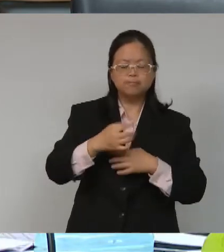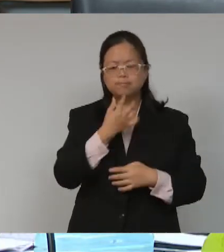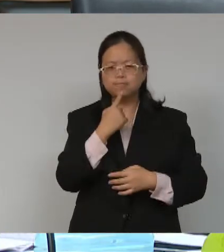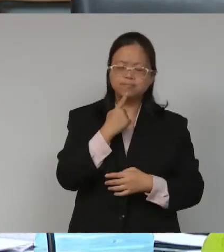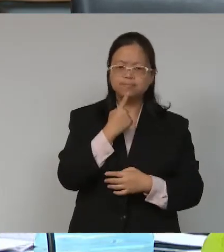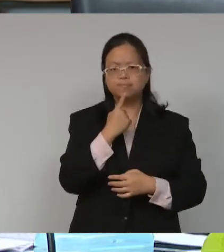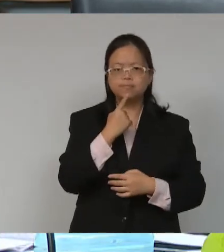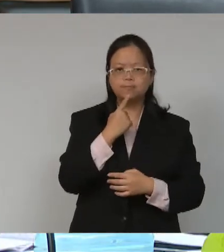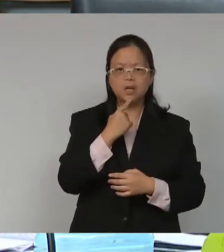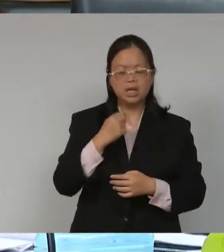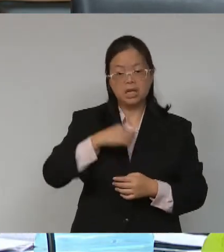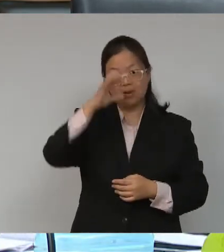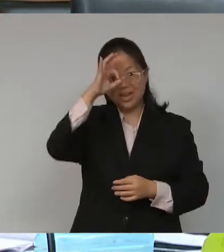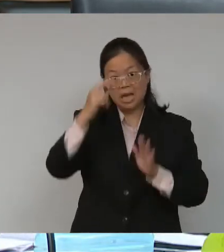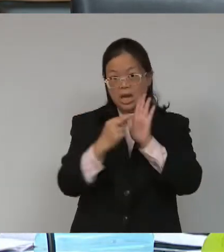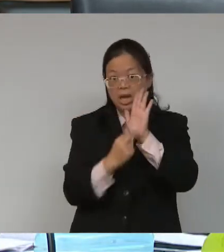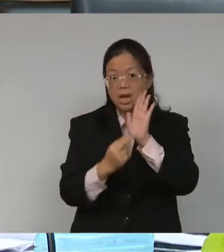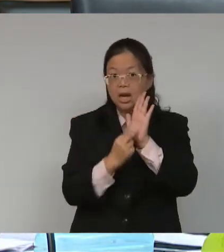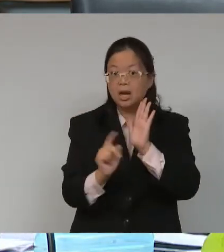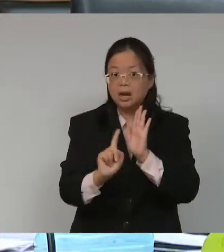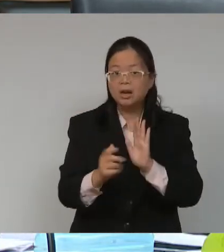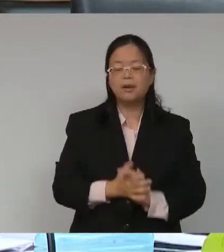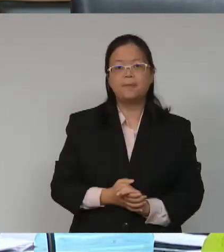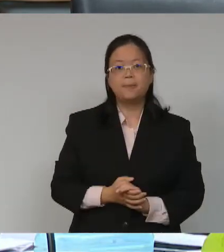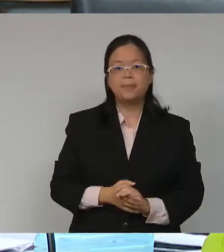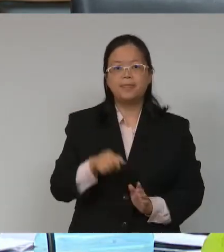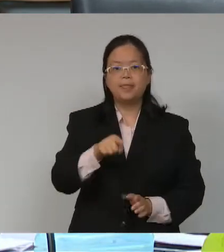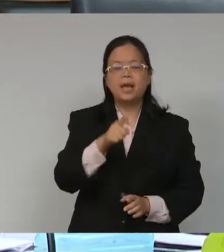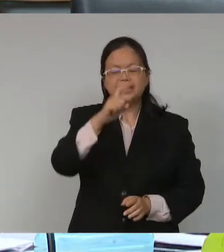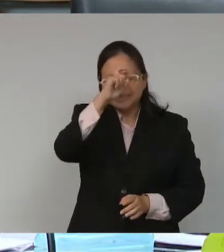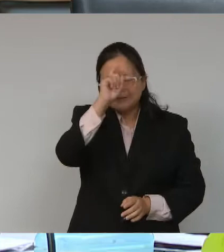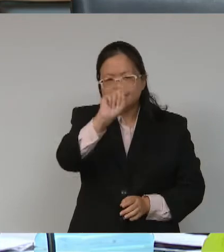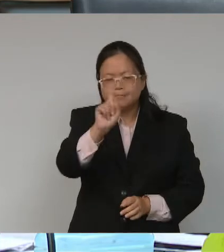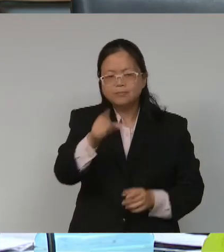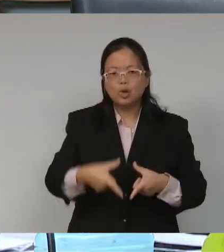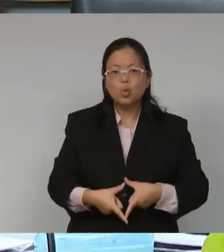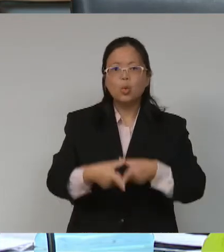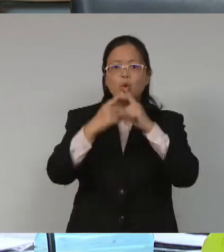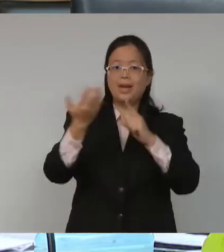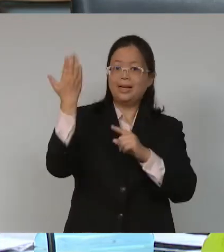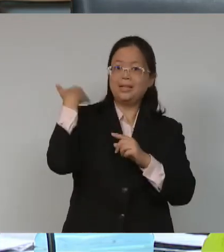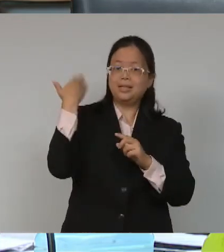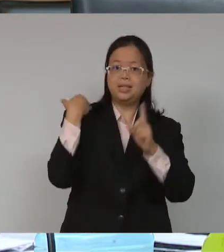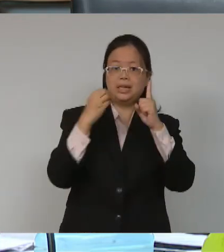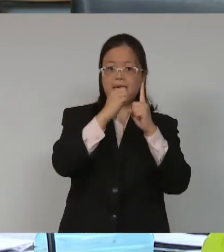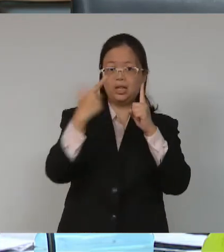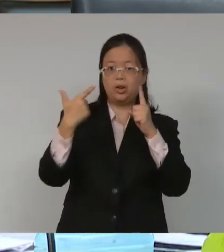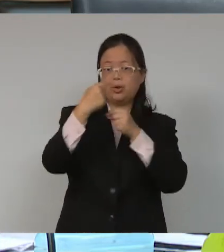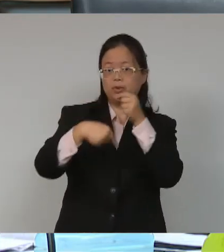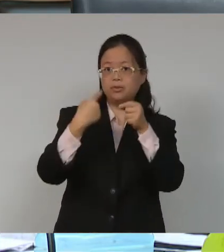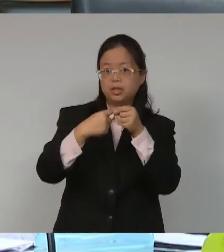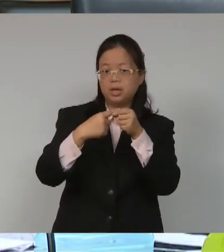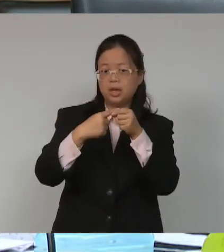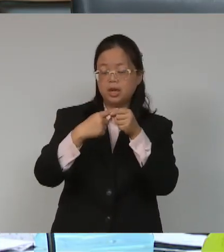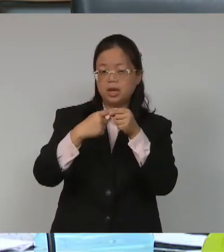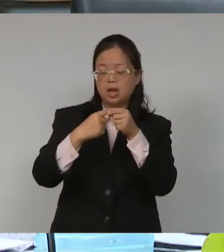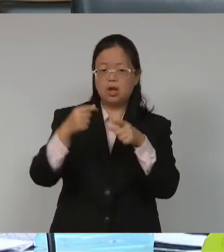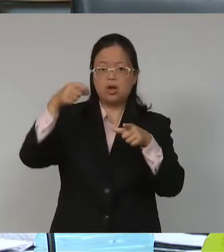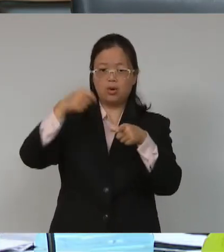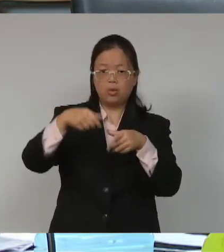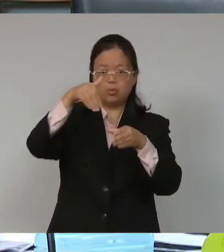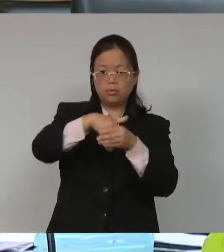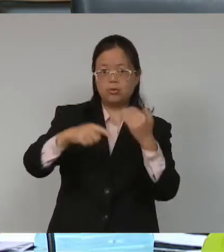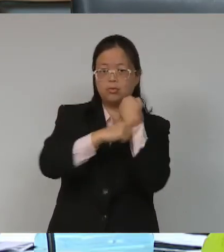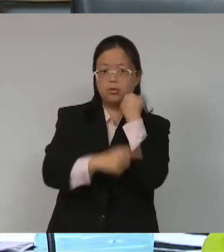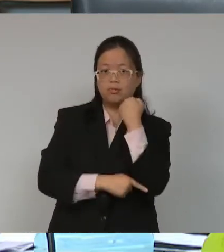明。他的理由说明就是希望恢复啊，公投法在106年的时候23条的规范，也就